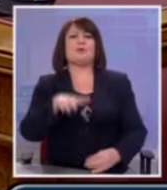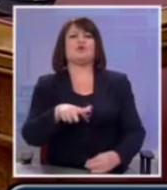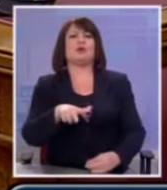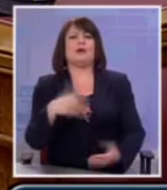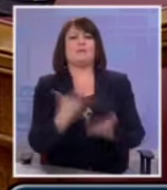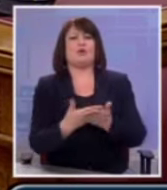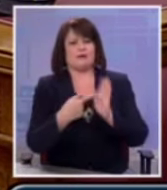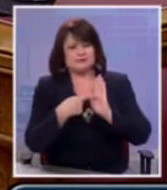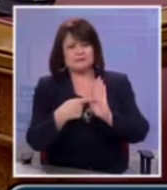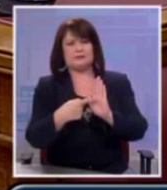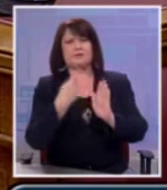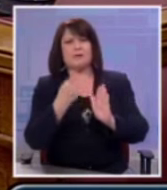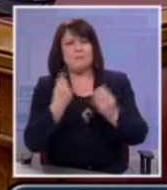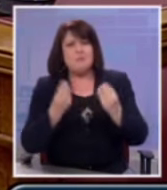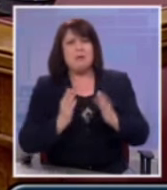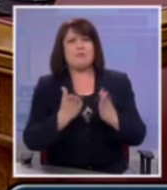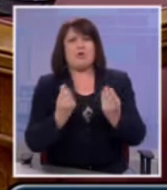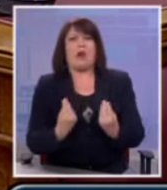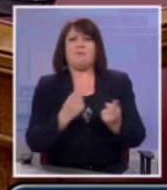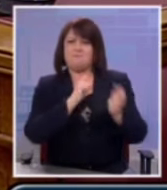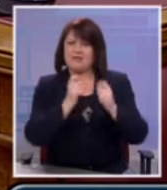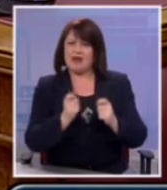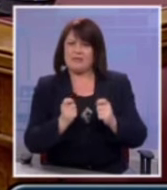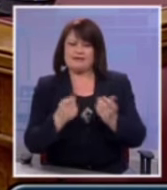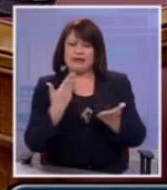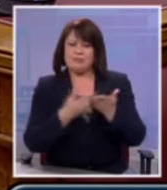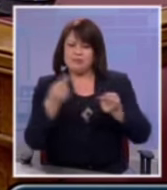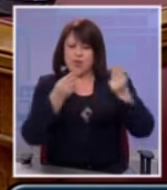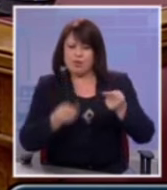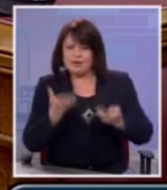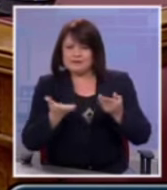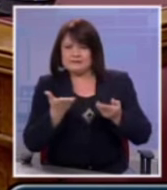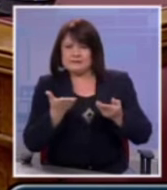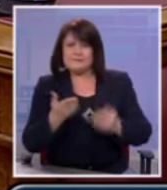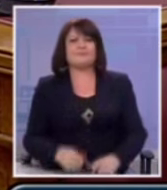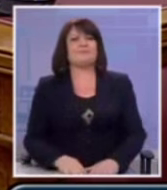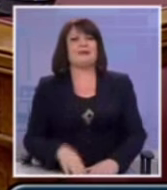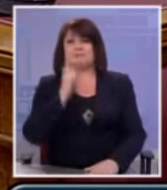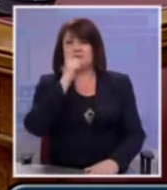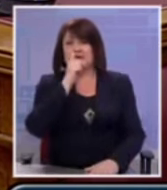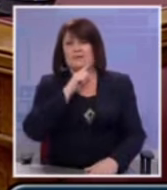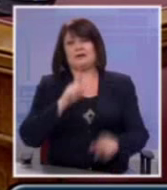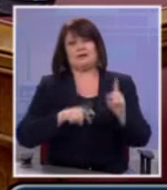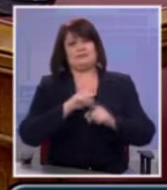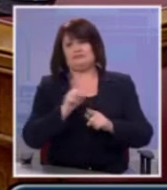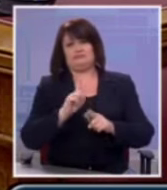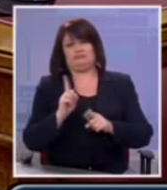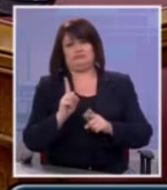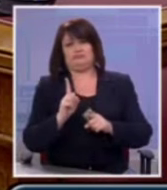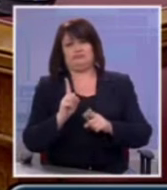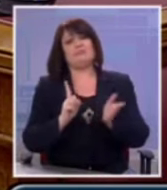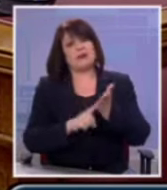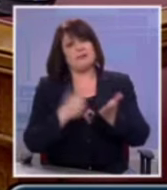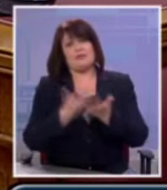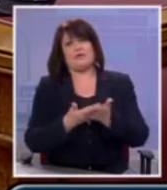παρουσίαση στατιστικών στοιχείων και συγκριτικών στατιστικών. Άρα υπάρχουν κάποιοι μύθοι οι οποίοι πρέπει να καταρρεύσουν και θα